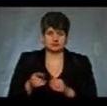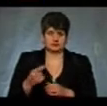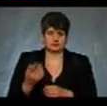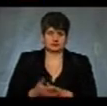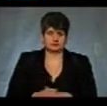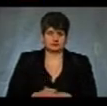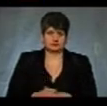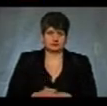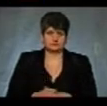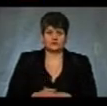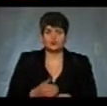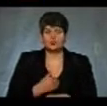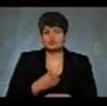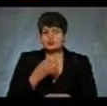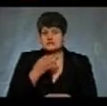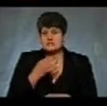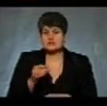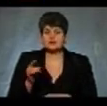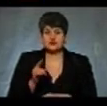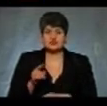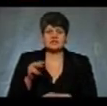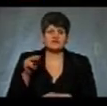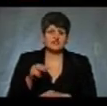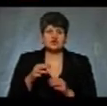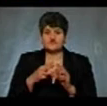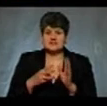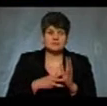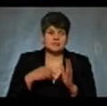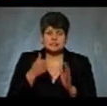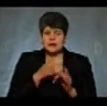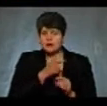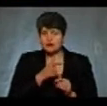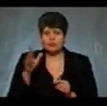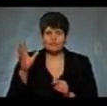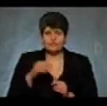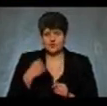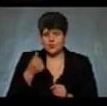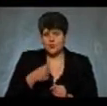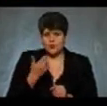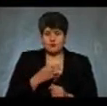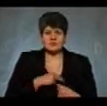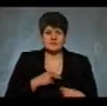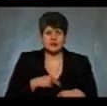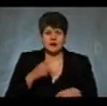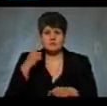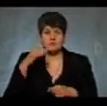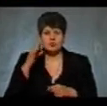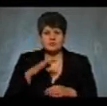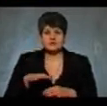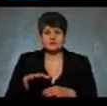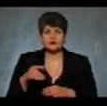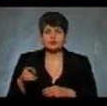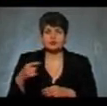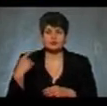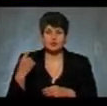Тернопільщину? Ну, хочу сказати, що за 2018 рік протягом всього року працівниками поліції на території